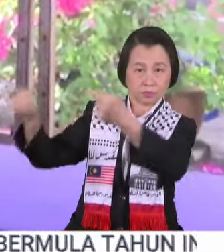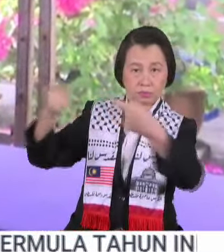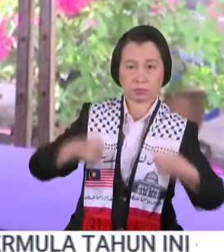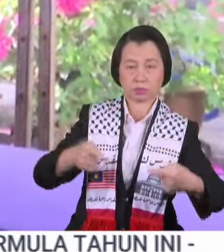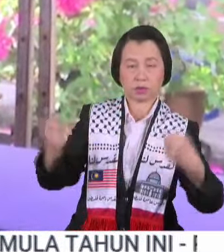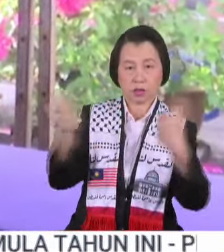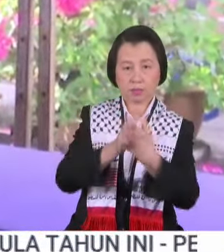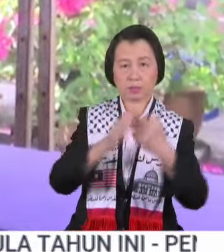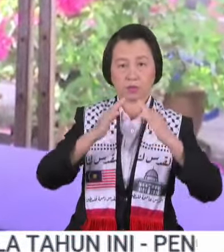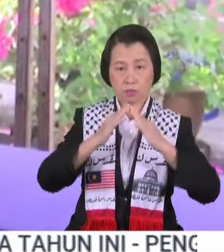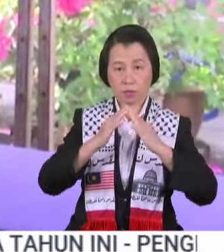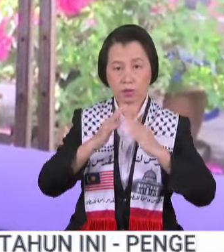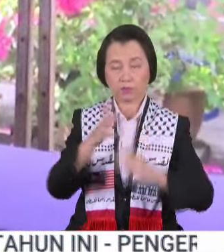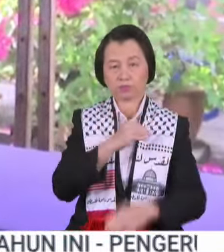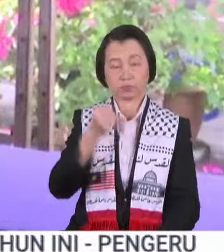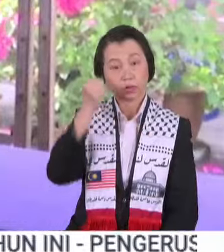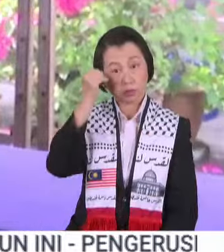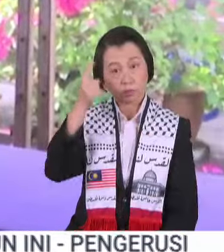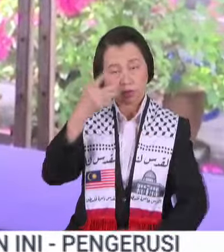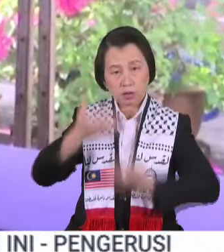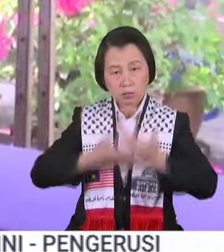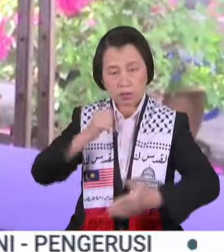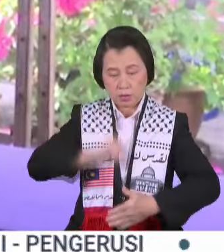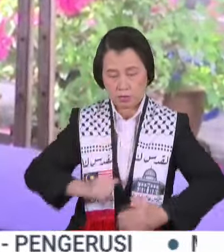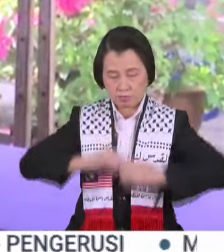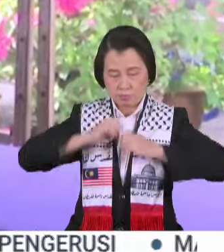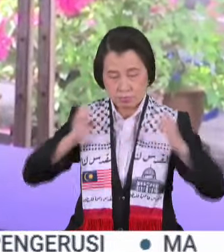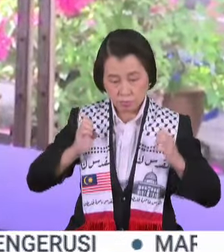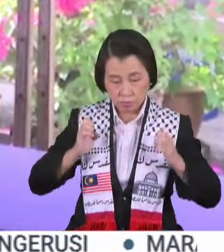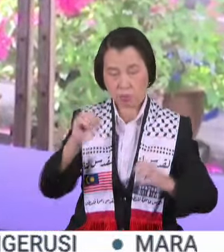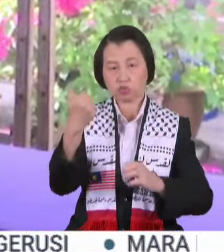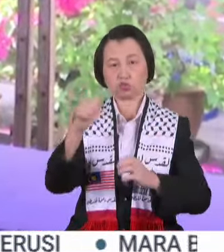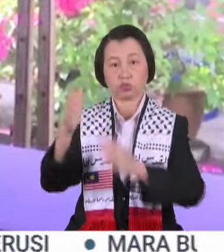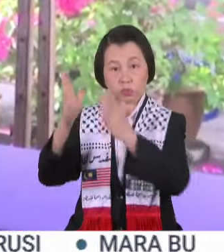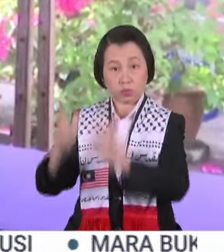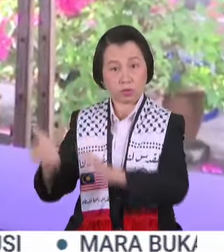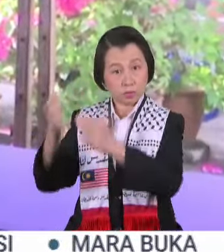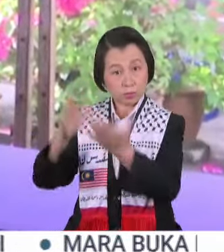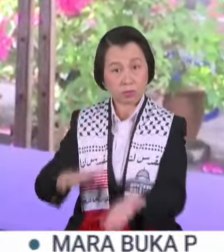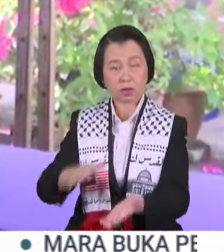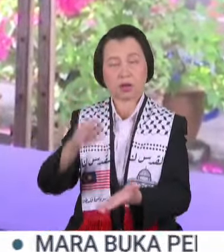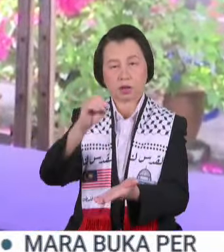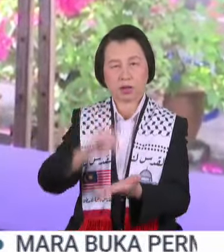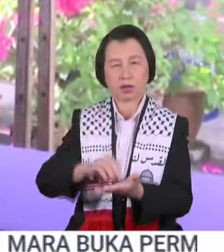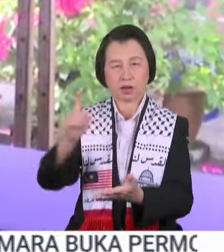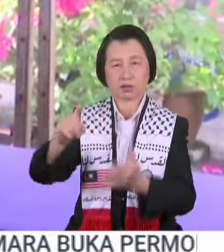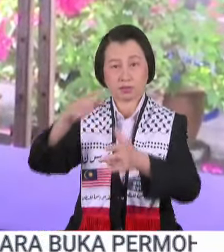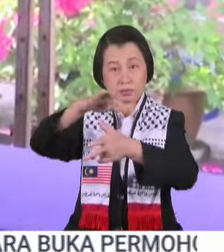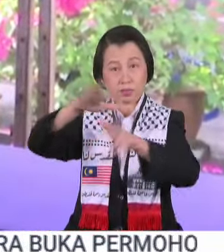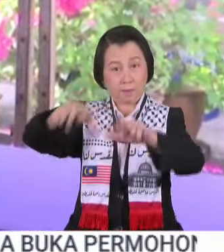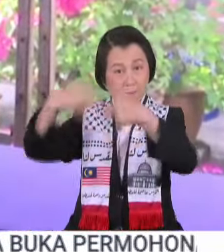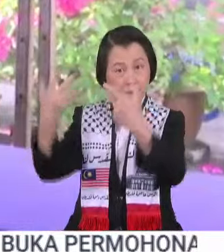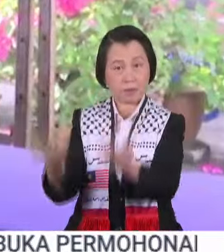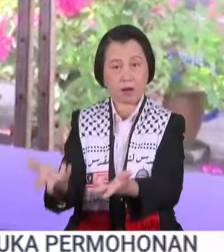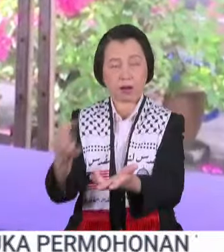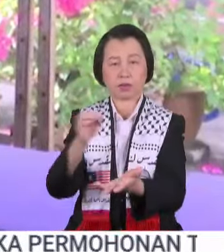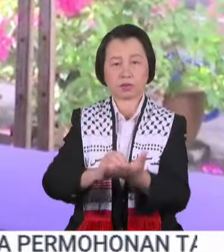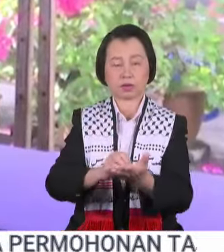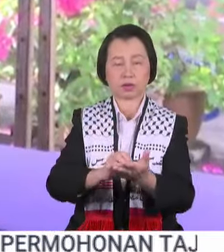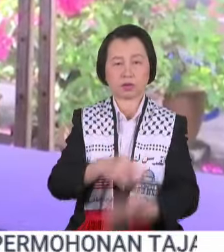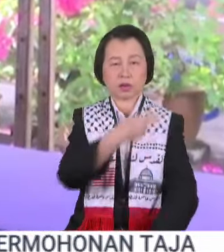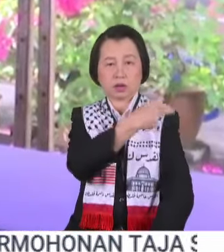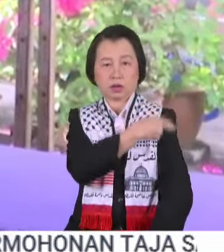ketibaan jenazah. Dan difahamkan juga proses bedah siasat ke atas 10 mangsa insiden helikopter terhempas yang dijalankan di